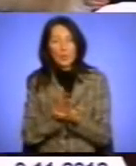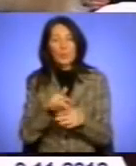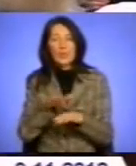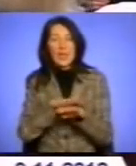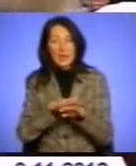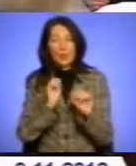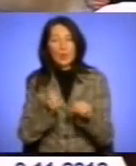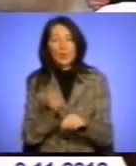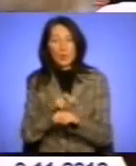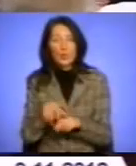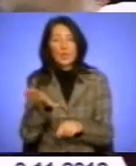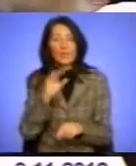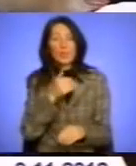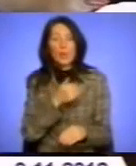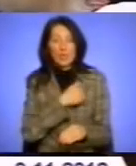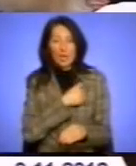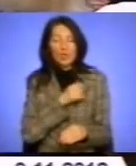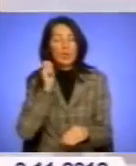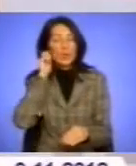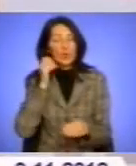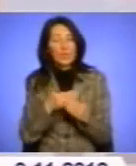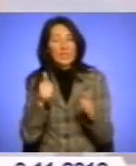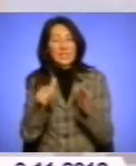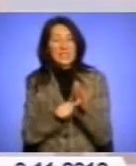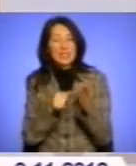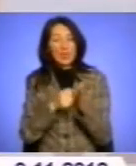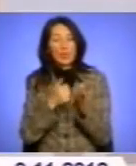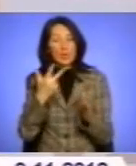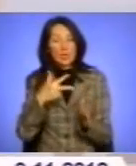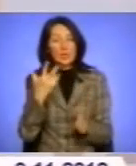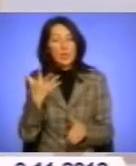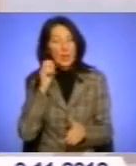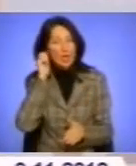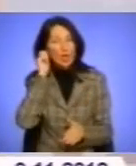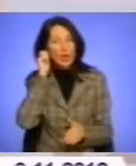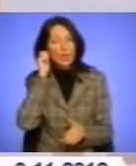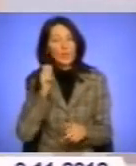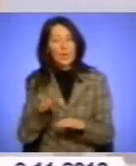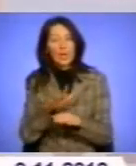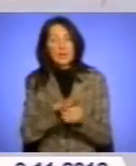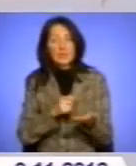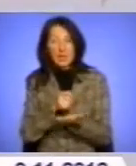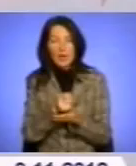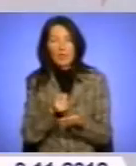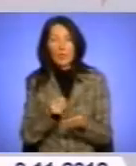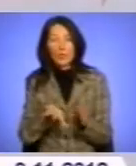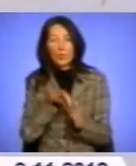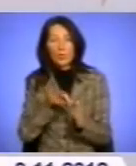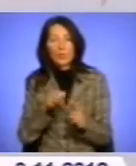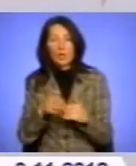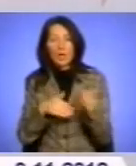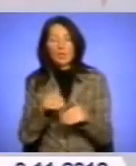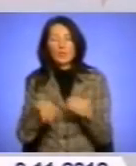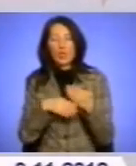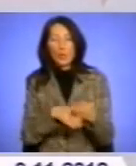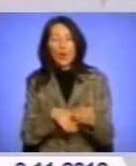ярмарок можуть приходити усі бажаючі віком від 16 до 35 років. Заявку про підбір кадрів за допомогою